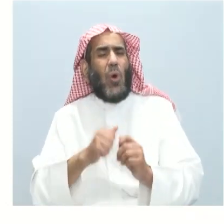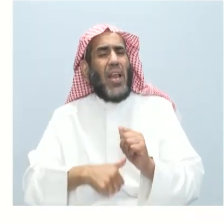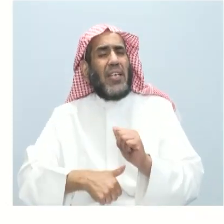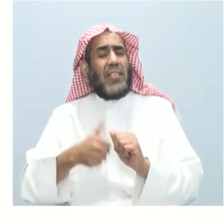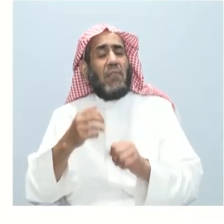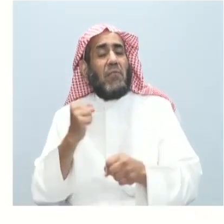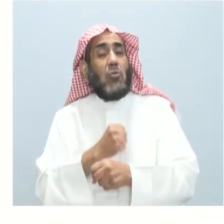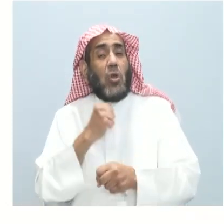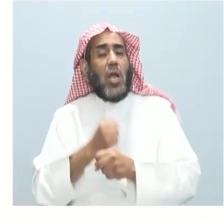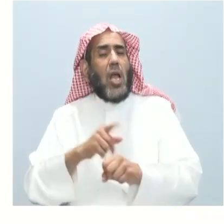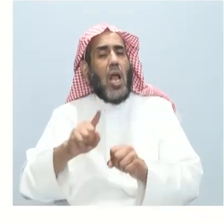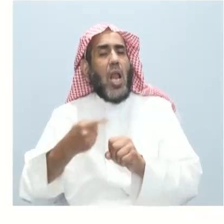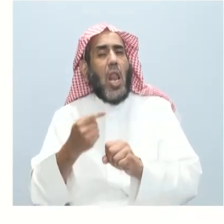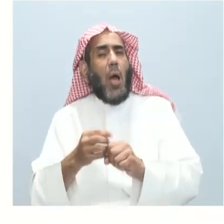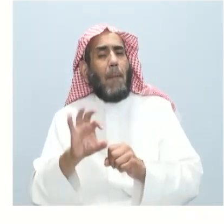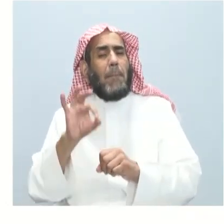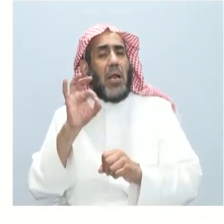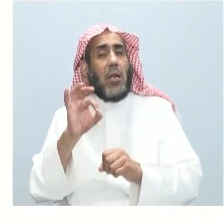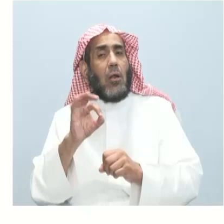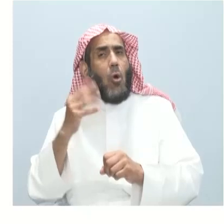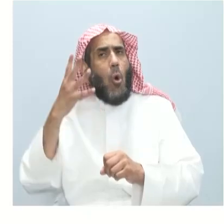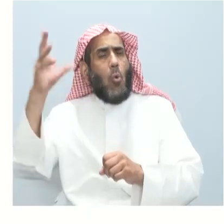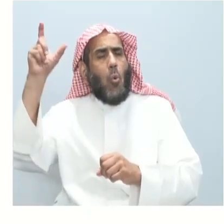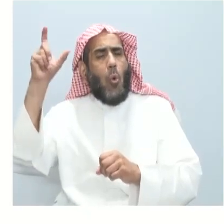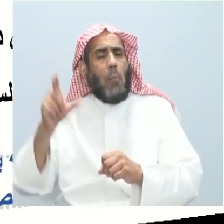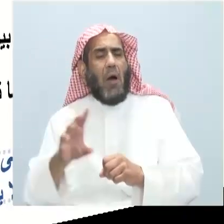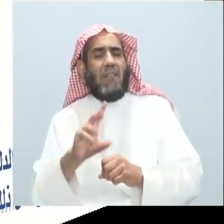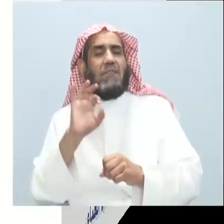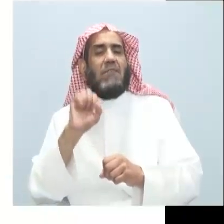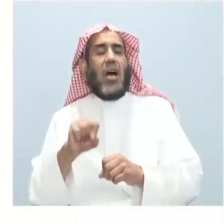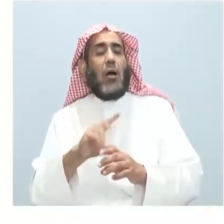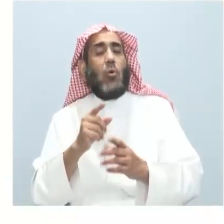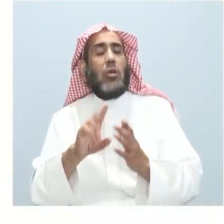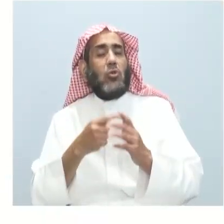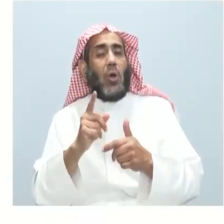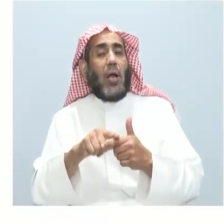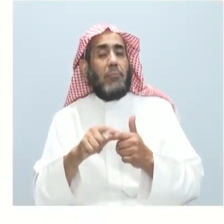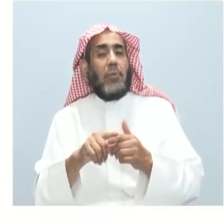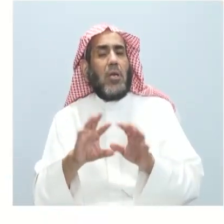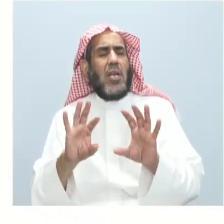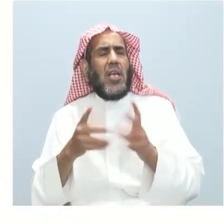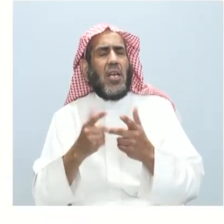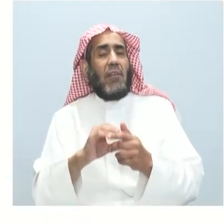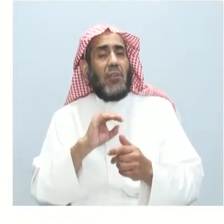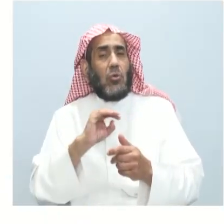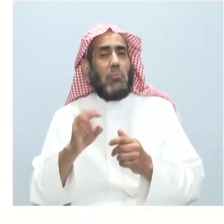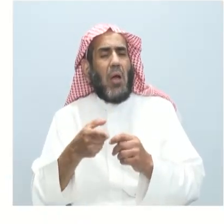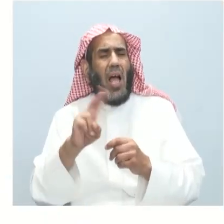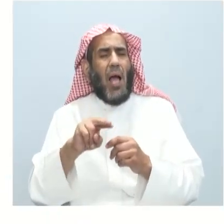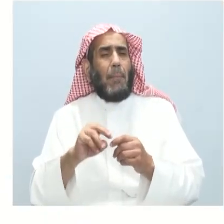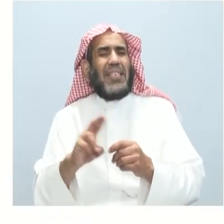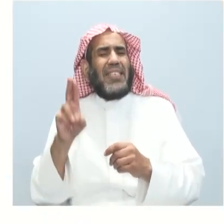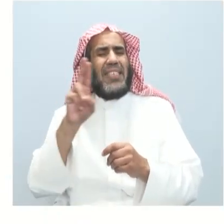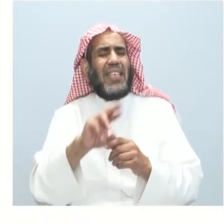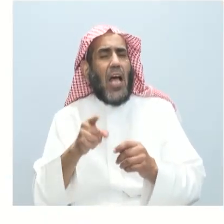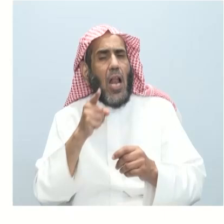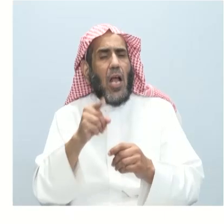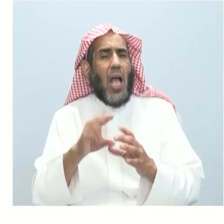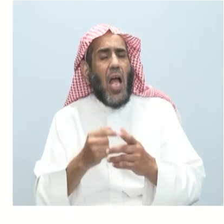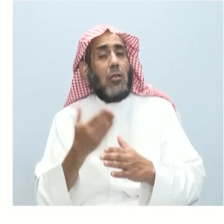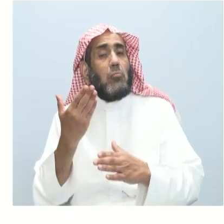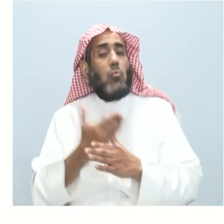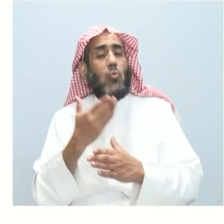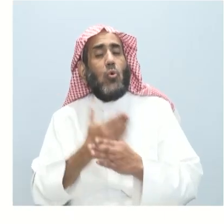فعل ذلك الا من الا العلماء هنا سؤال اخر كيف تجيب عم من سالك عن